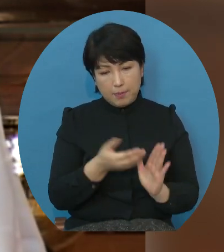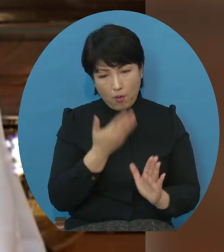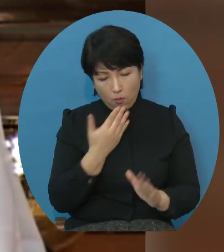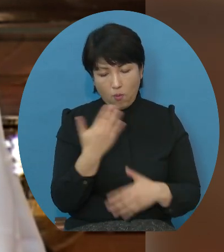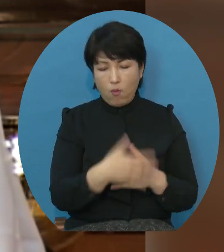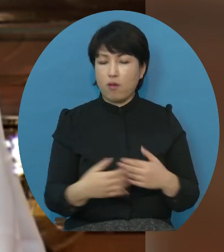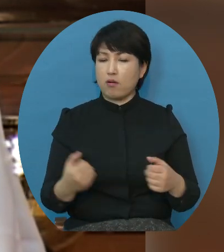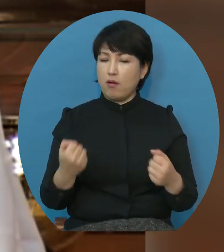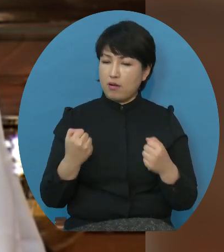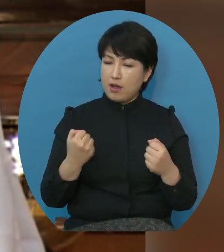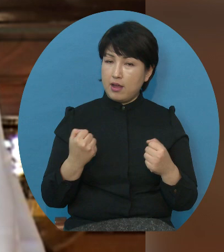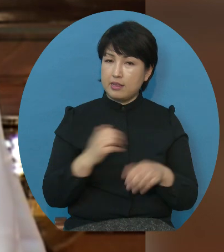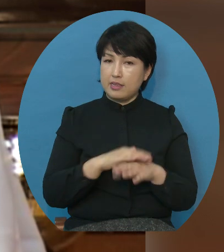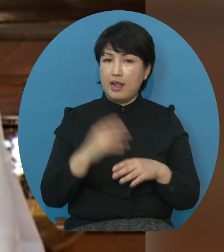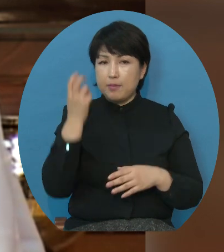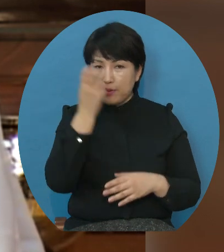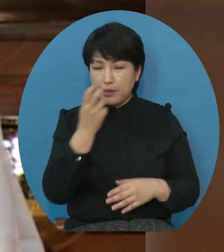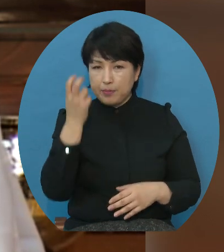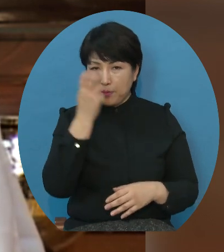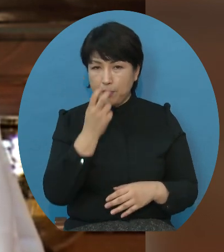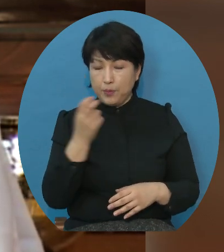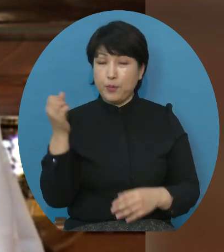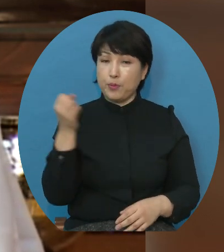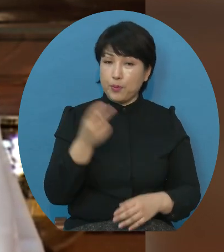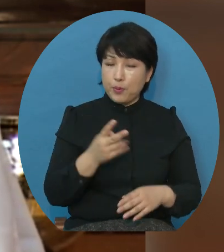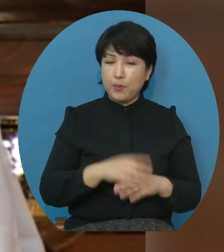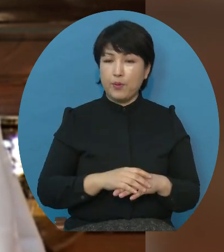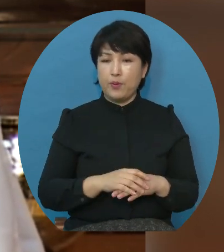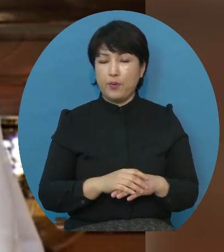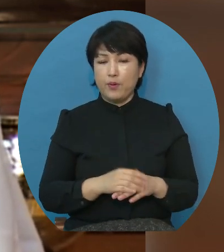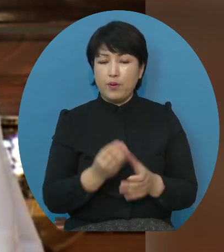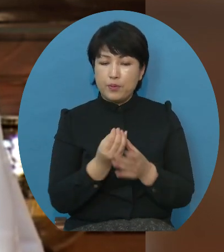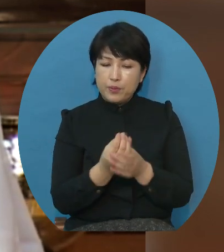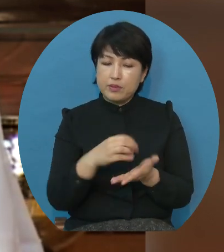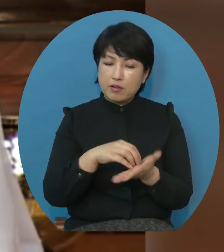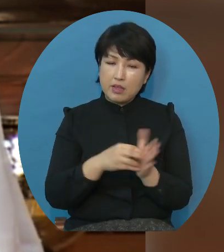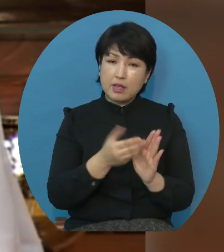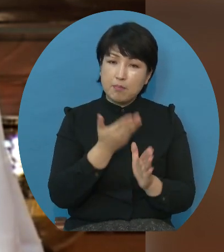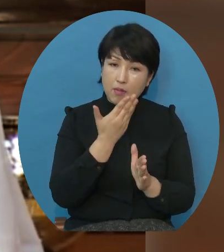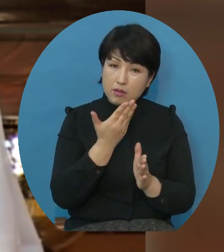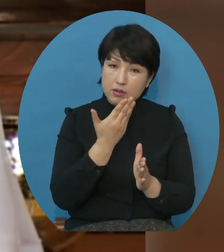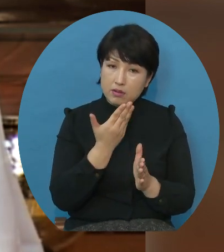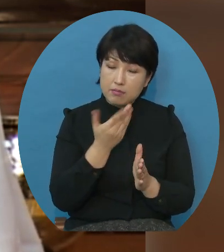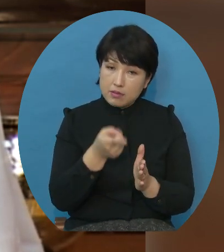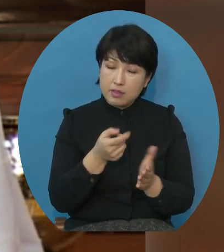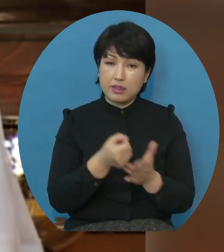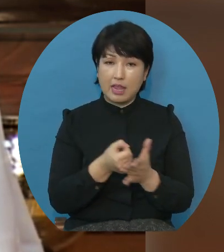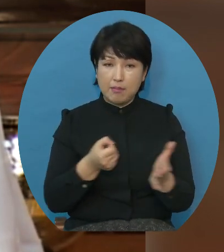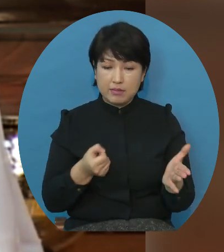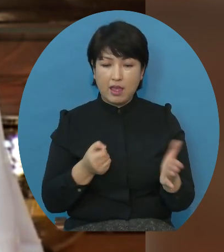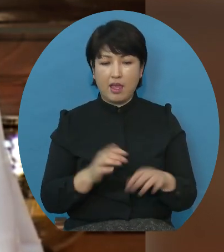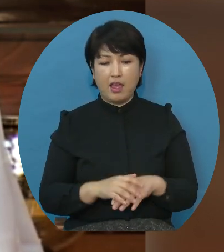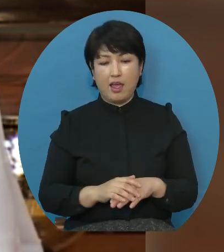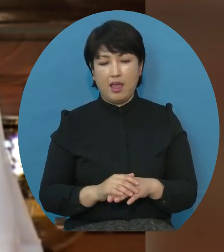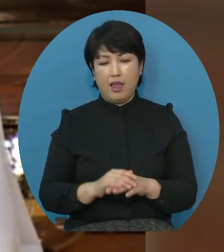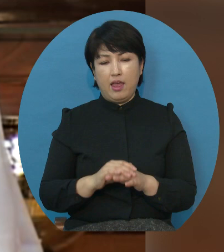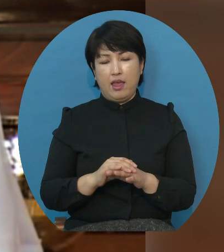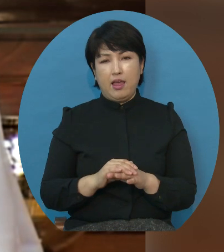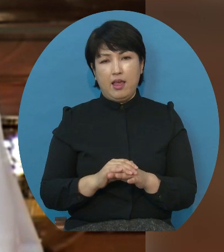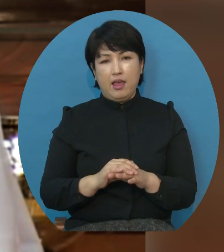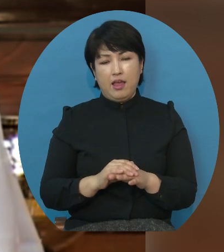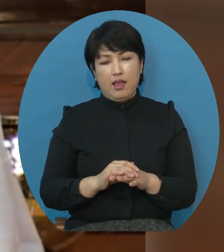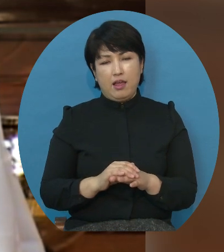자신의 건강 더 보살 피가 그리고 적게 먹으므로 해서 돼요 그렇게 탕진하는